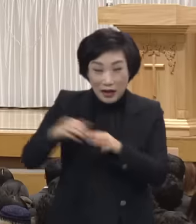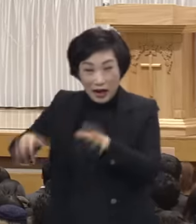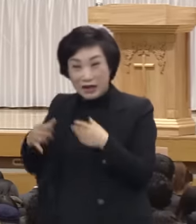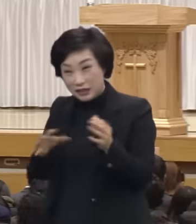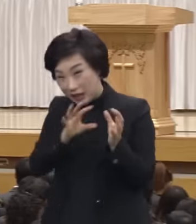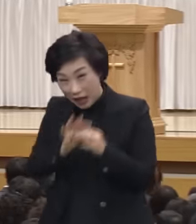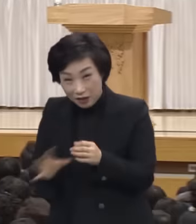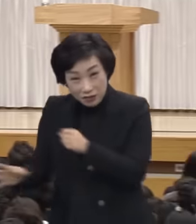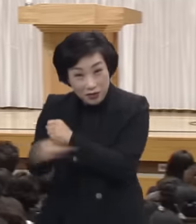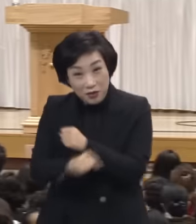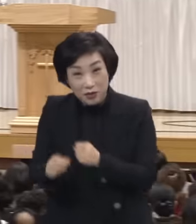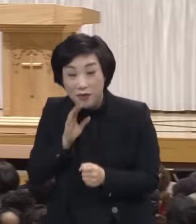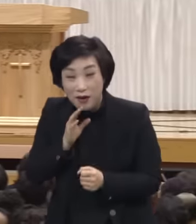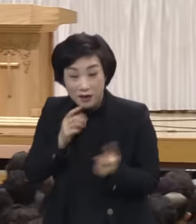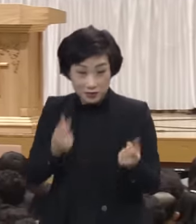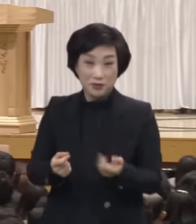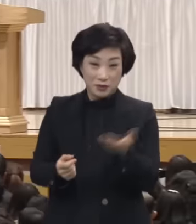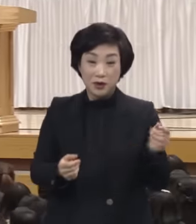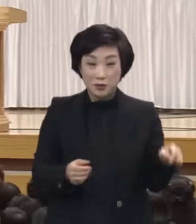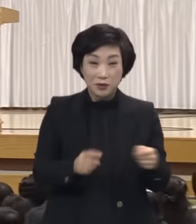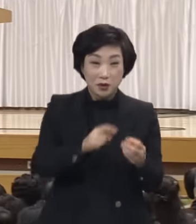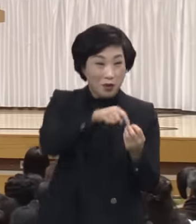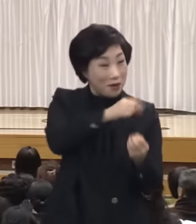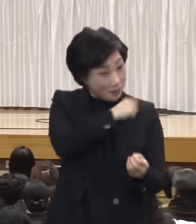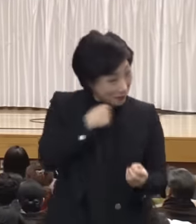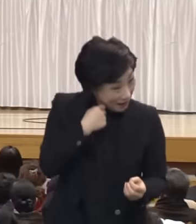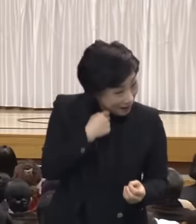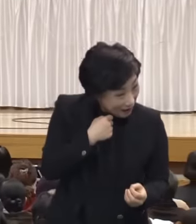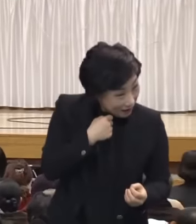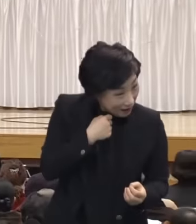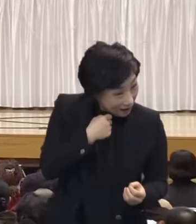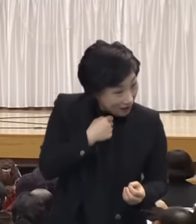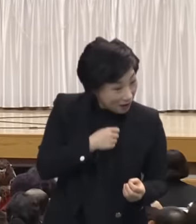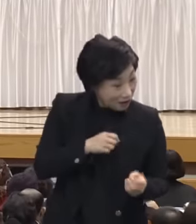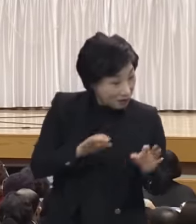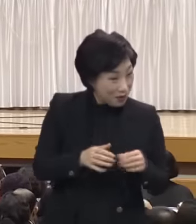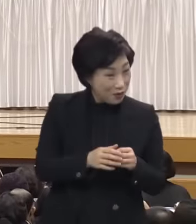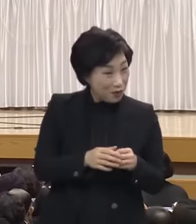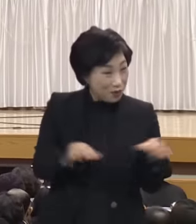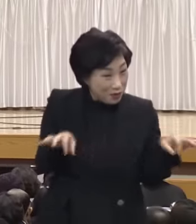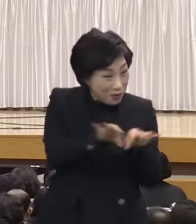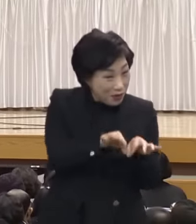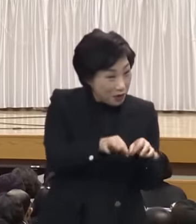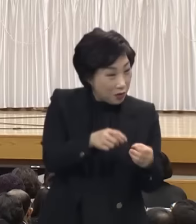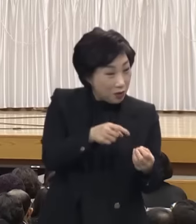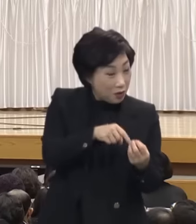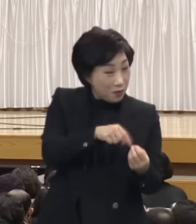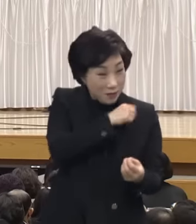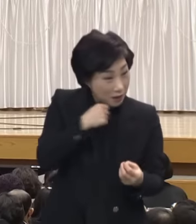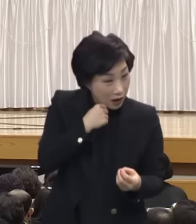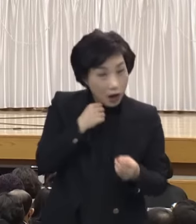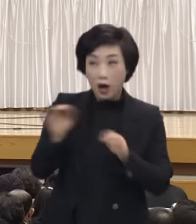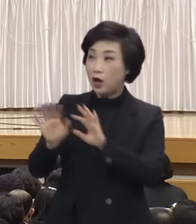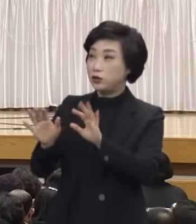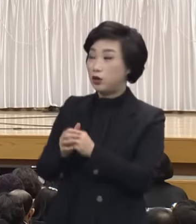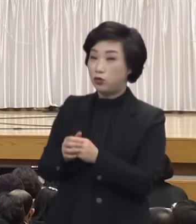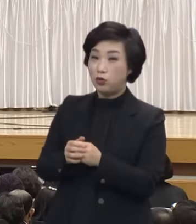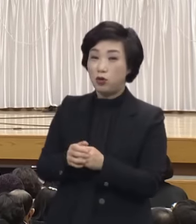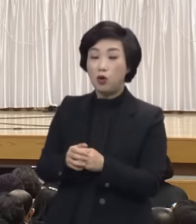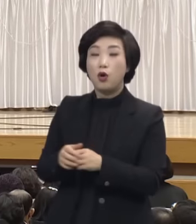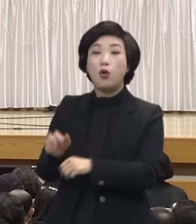호박이 그런다는 거예요. 그럼 호박만 나갔네요. 호박 심어서 그랬더니 아니랴 적붙여도 오이가 커서